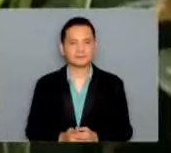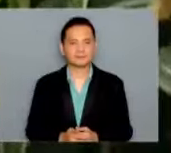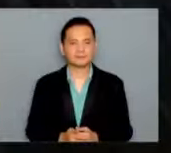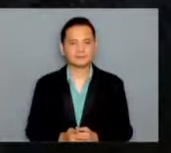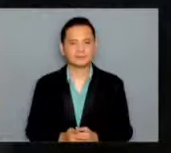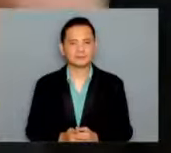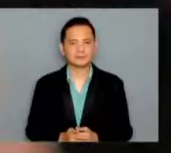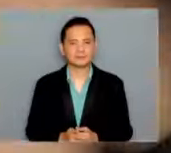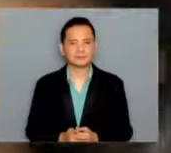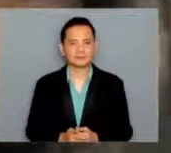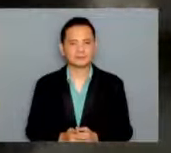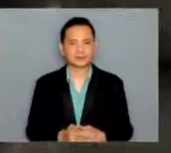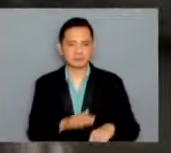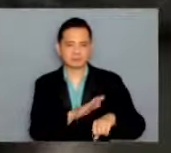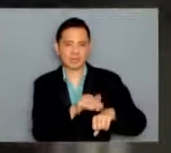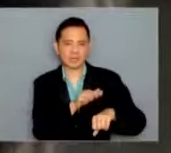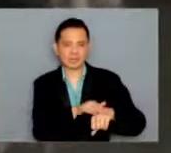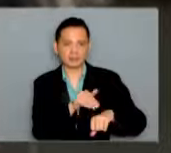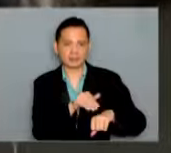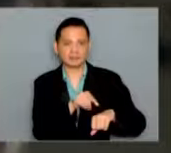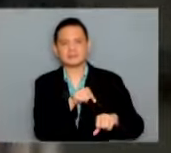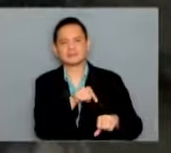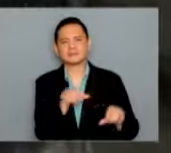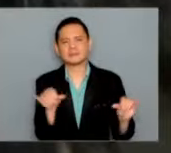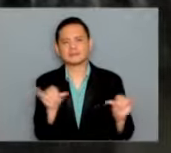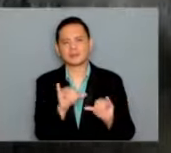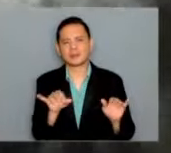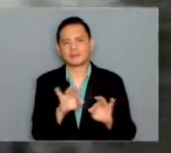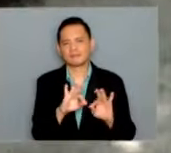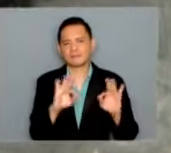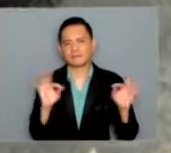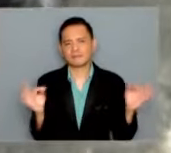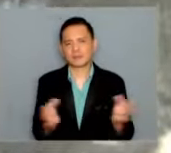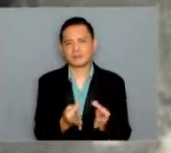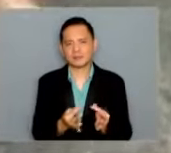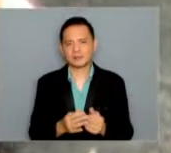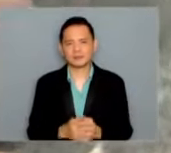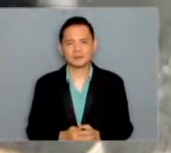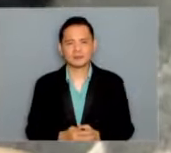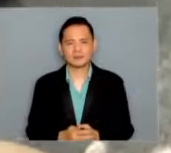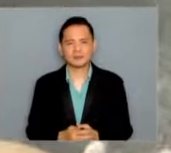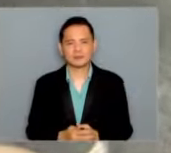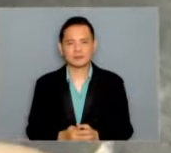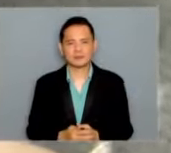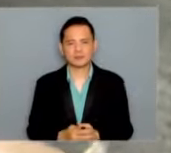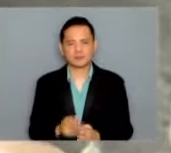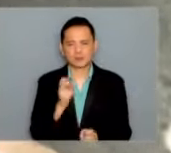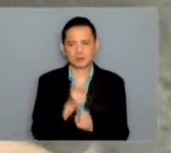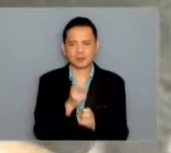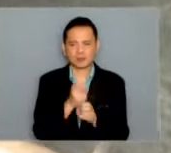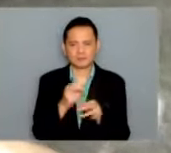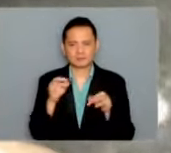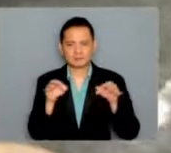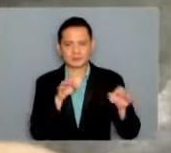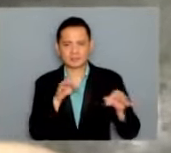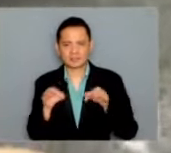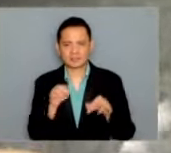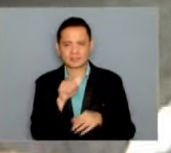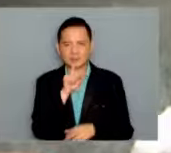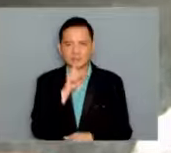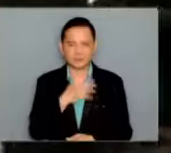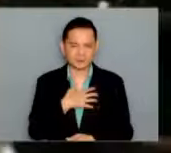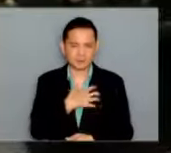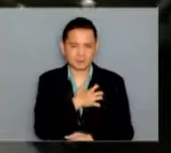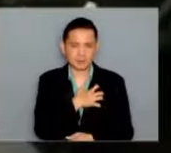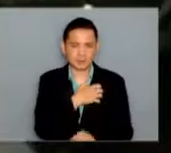Pamilya ang turing ng marami sa atin sa mga alaga nating hayop. Kaya naman mahirap ipaliwanag ang sakit kapag nawala na